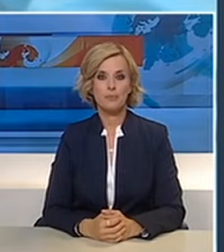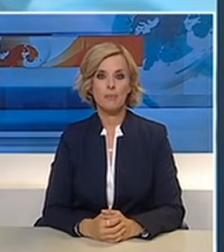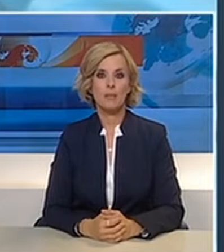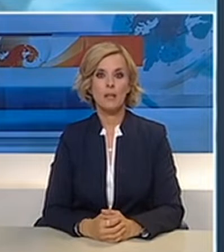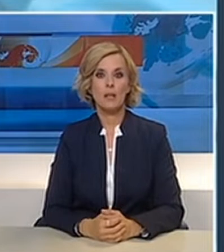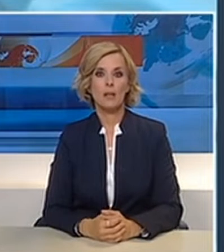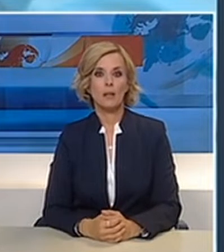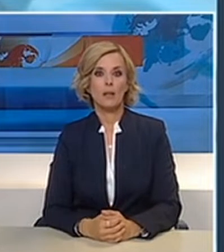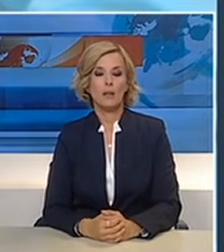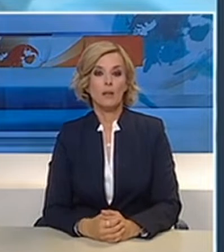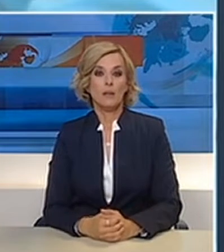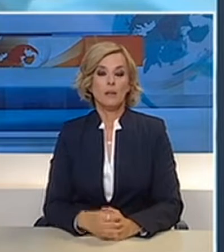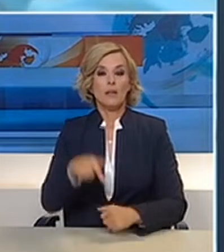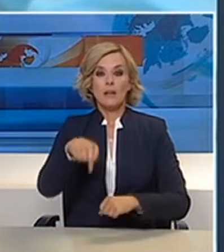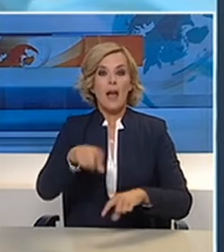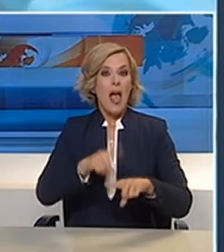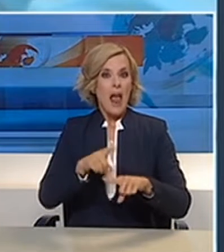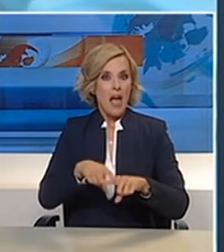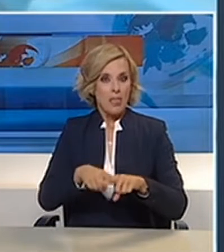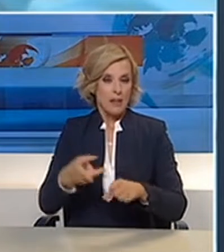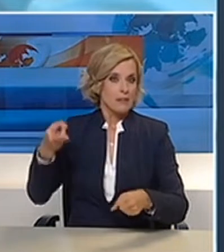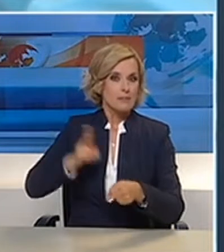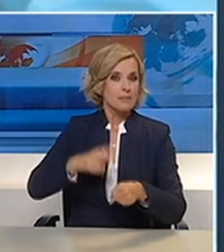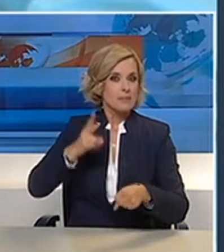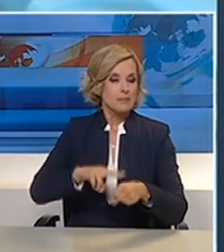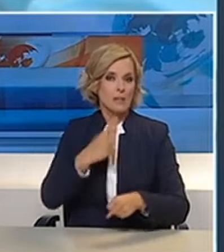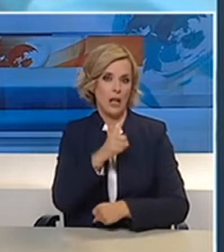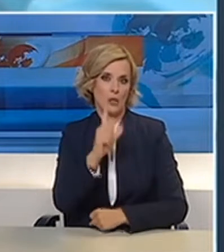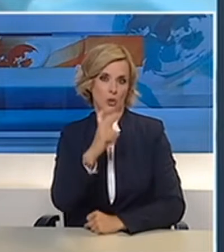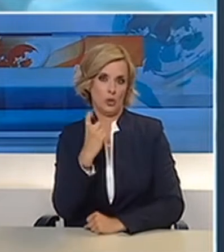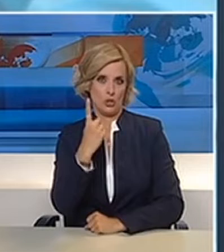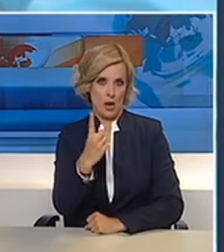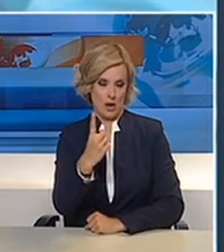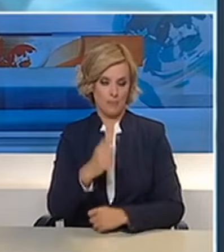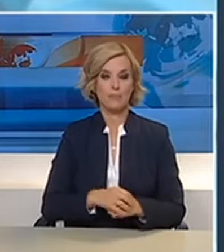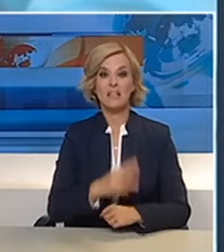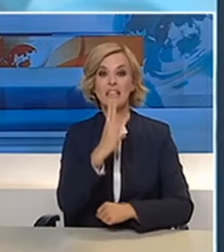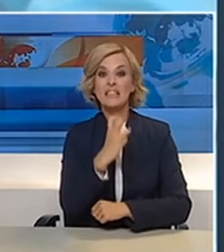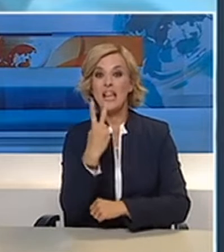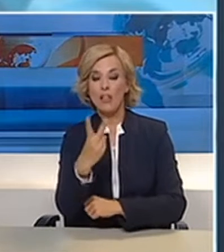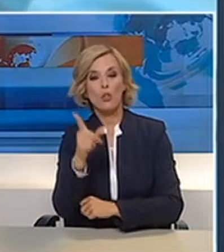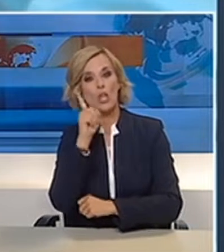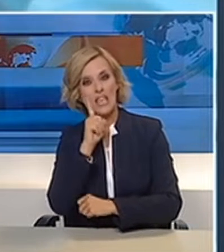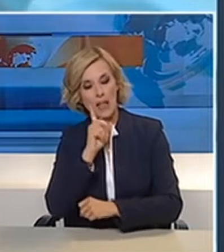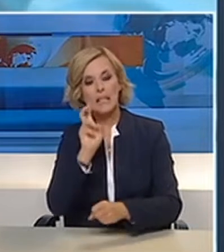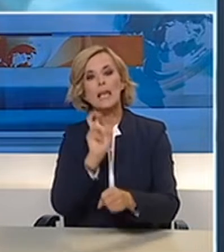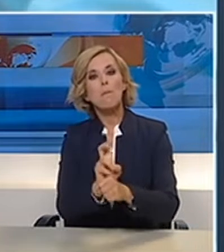Συνολικά, οι θάνατοι παραμένουν 121 σε όλη τη χώρα. Οι 32 ήταν γυναίκες και οι υπόλοιποι άνδρες.